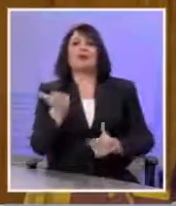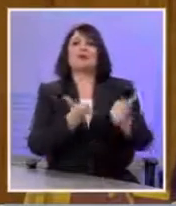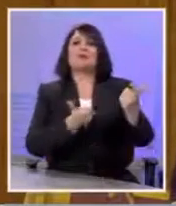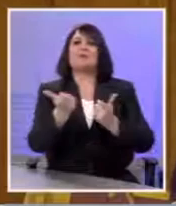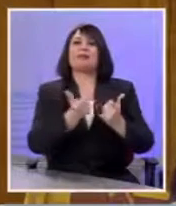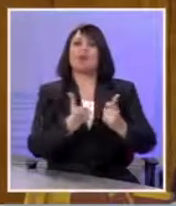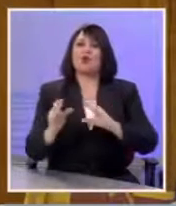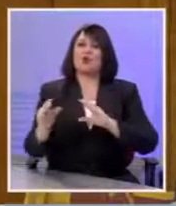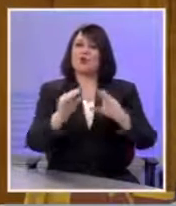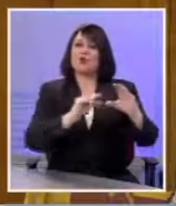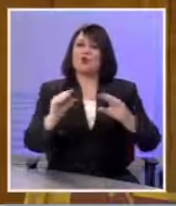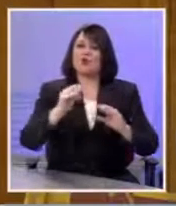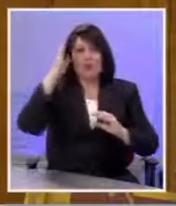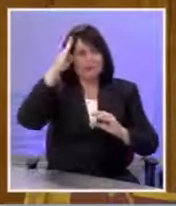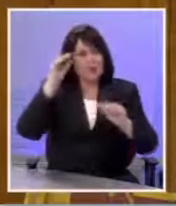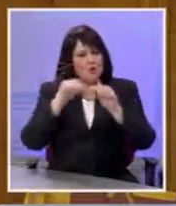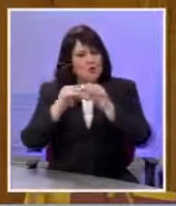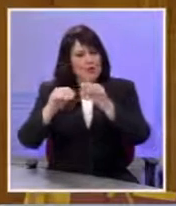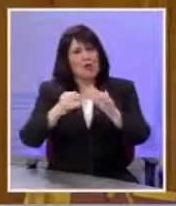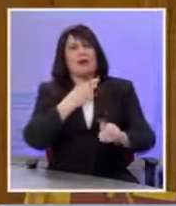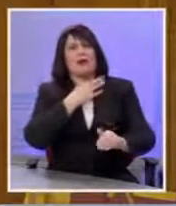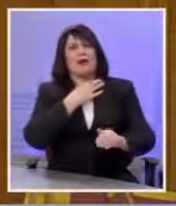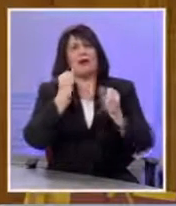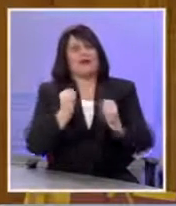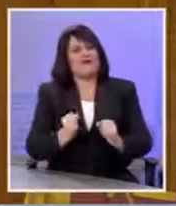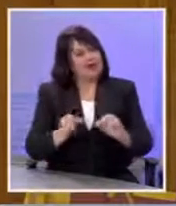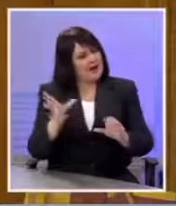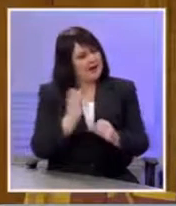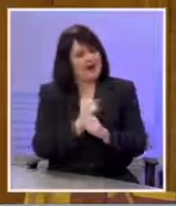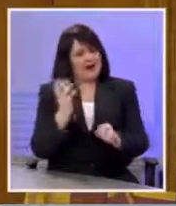πόρους και κεφάλαια, έστω για τις βασικές τους ανάγκες,